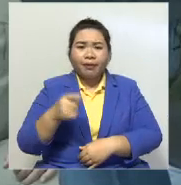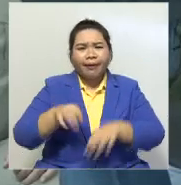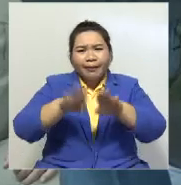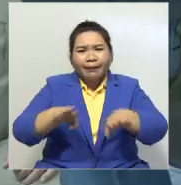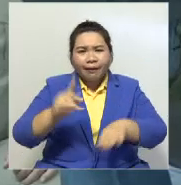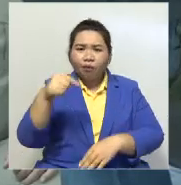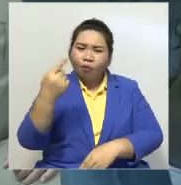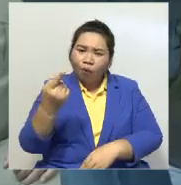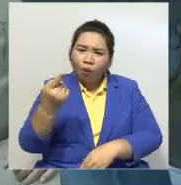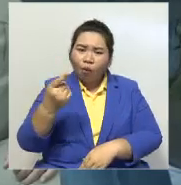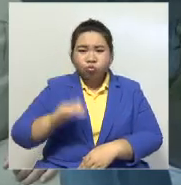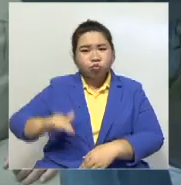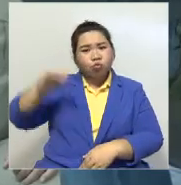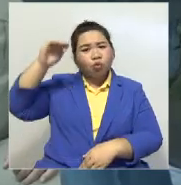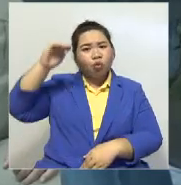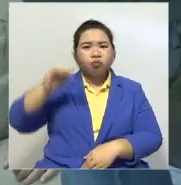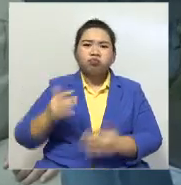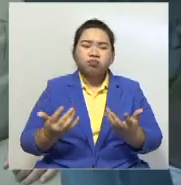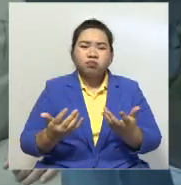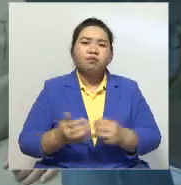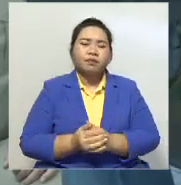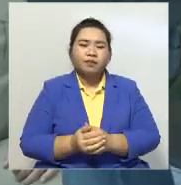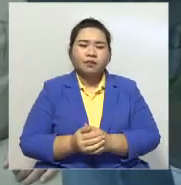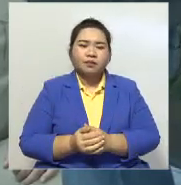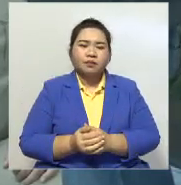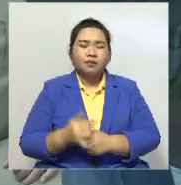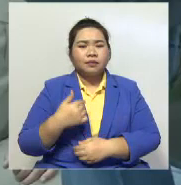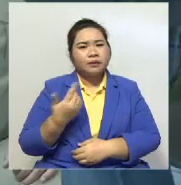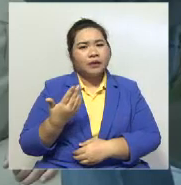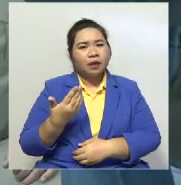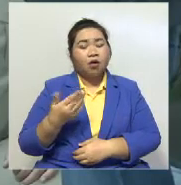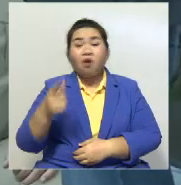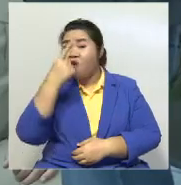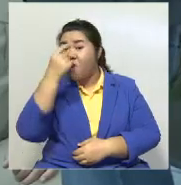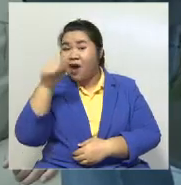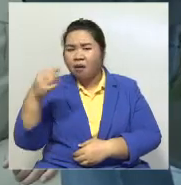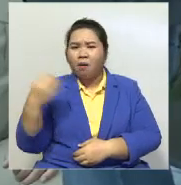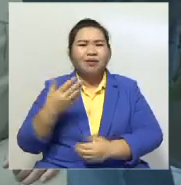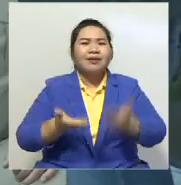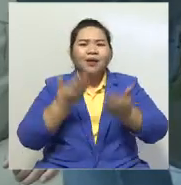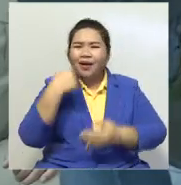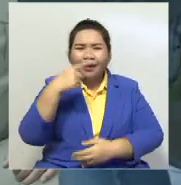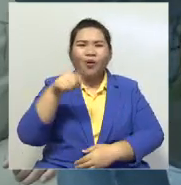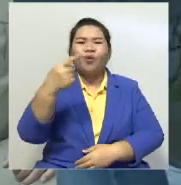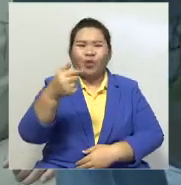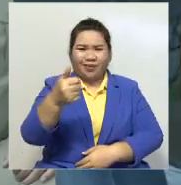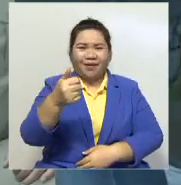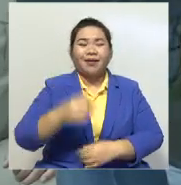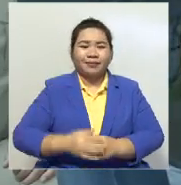ไหมหรือว่าเอาตัวใหญ่หรืออะไรยังไง ครับ ดร.แฮร์ริสบอกว่าไม่เป็นไรใครออกก่อนก็ได ้ ก็เล